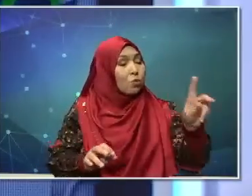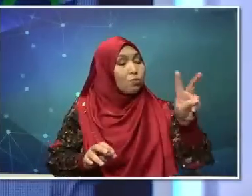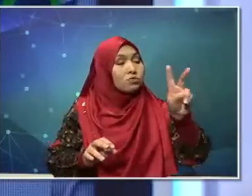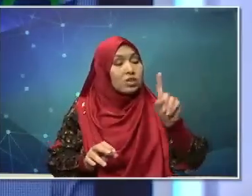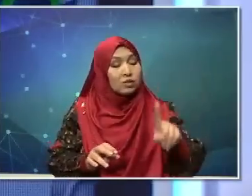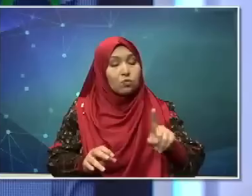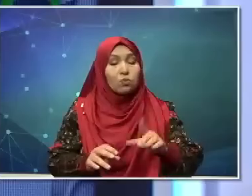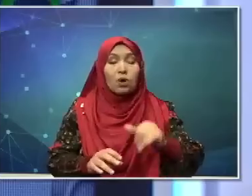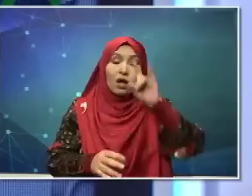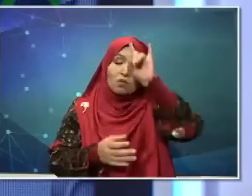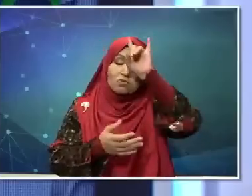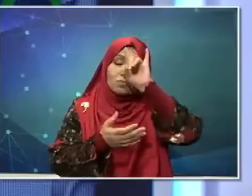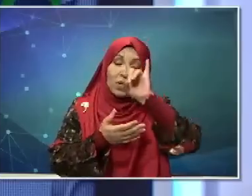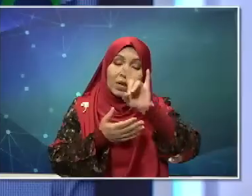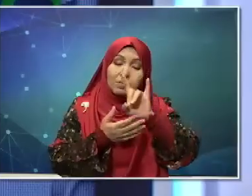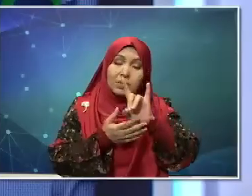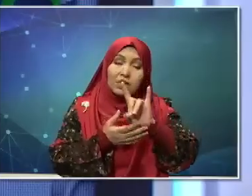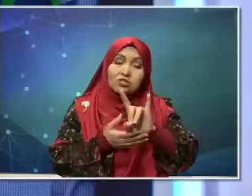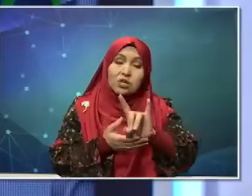audzubillahiminasyaitonirojim